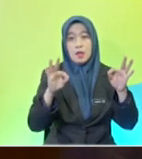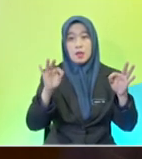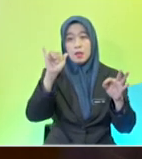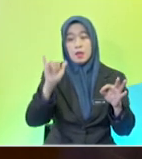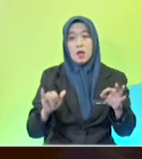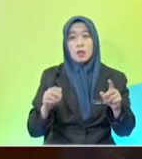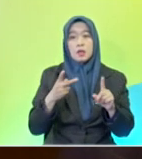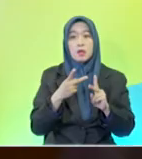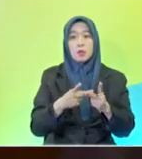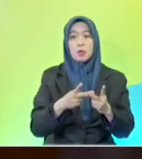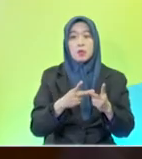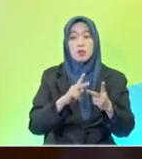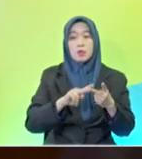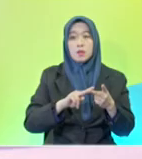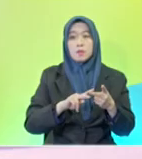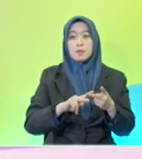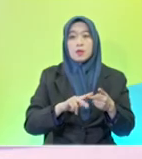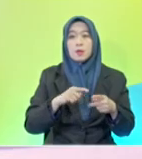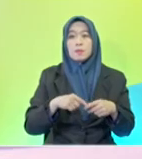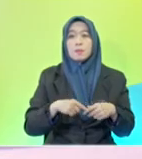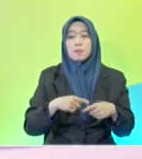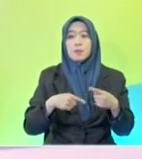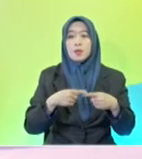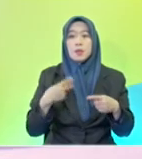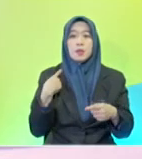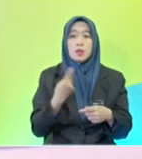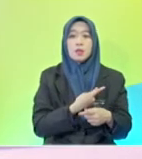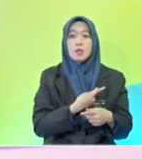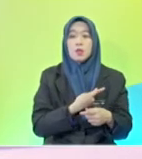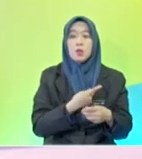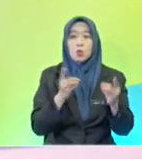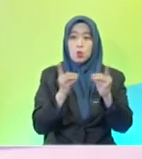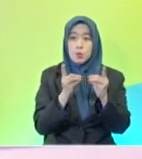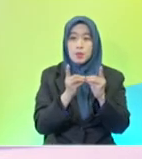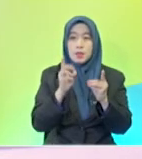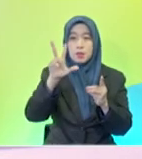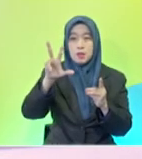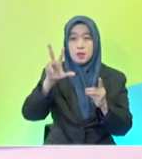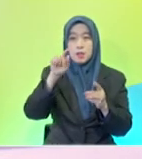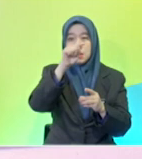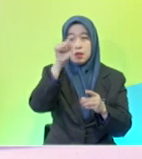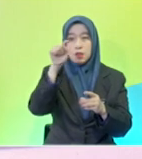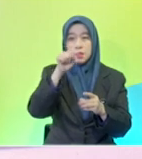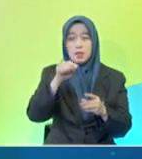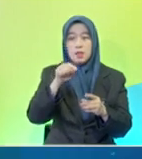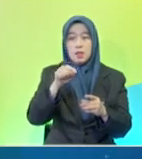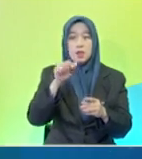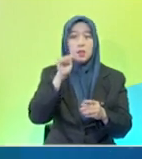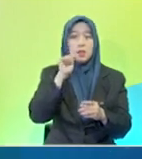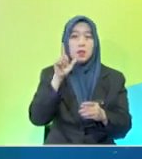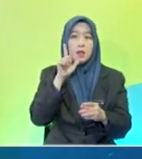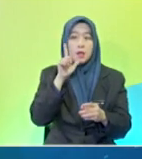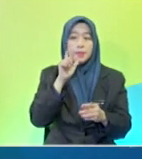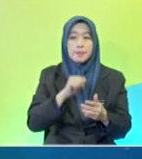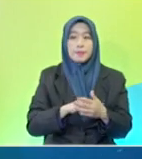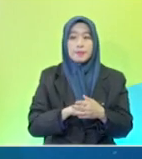iaitu apabila kita berjumpa dengan tiga titik. Ustazah nak tanya Alia pula lah. Alia.